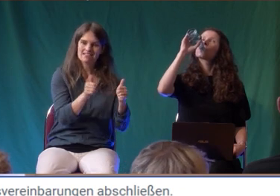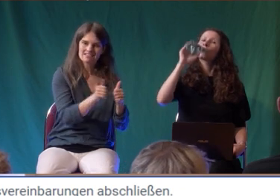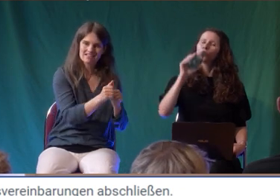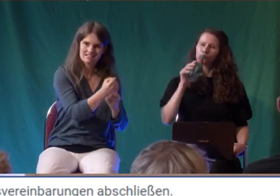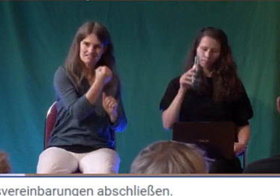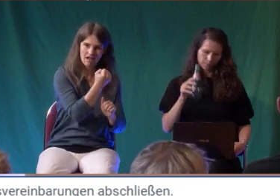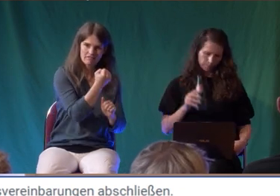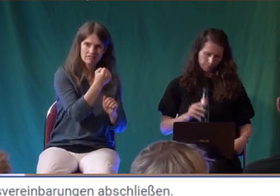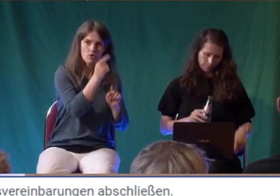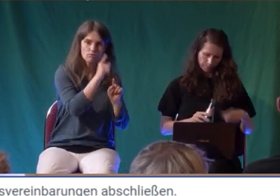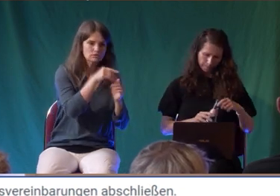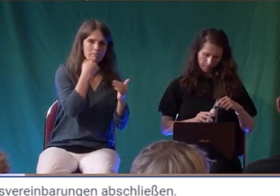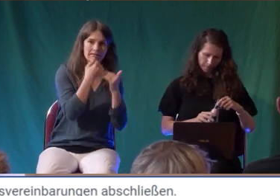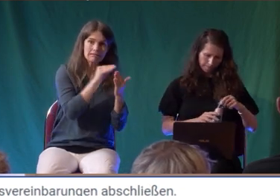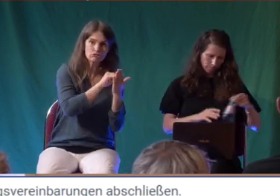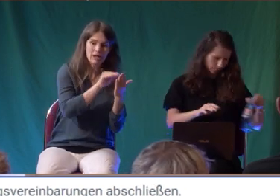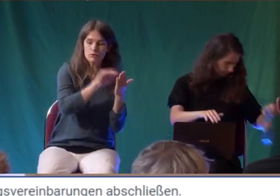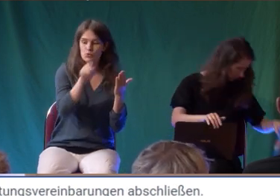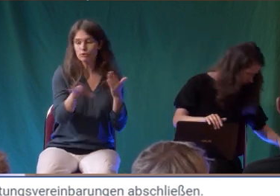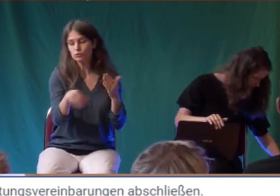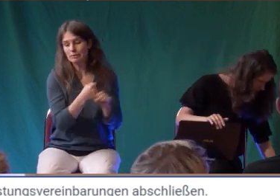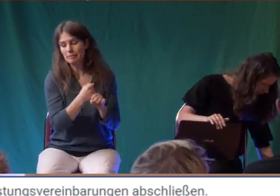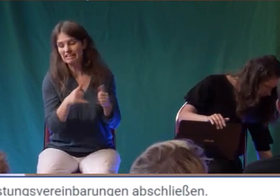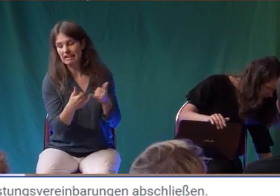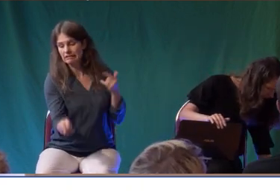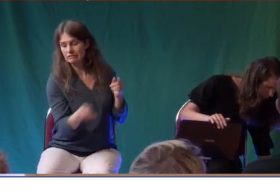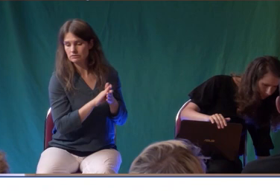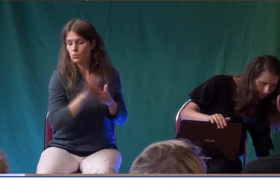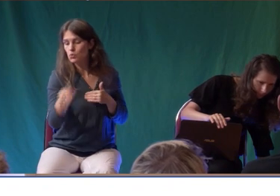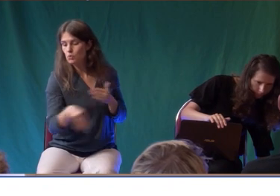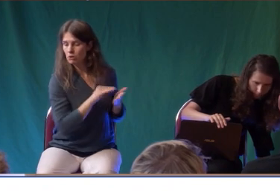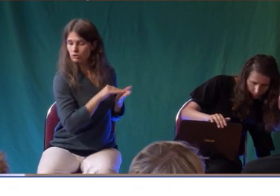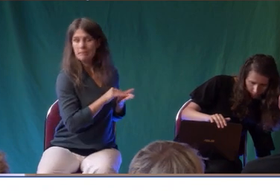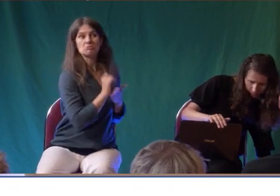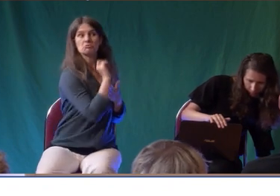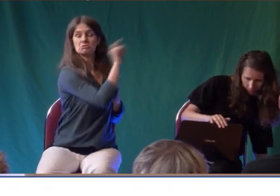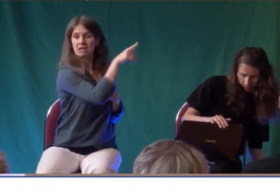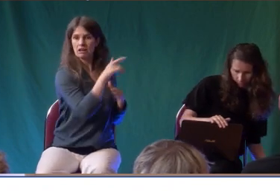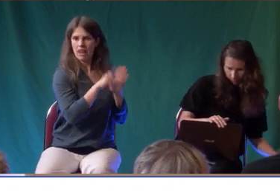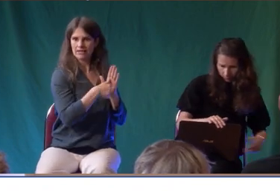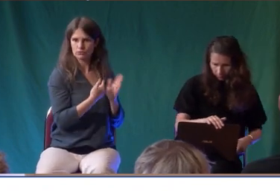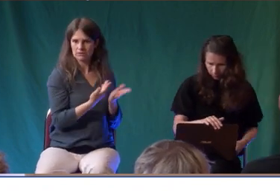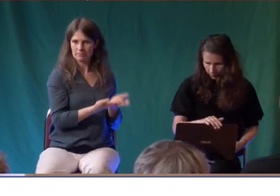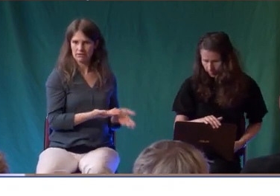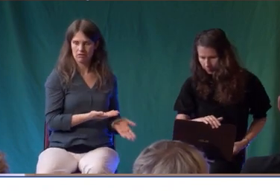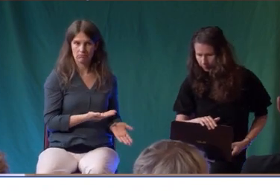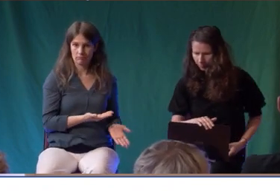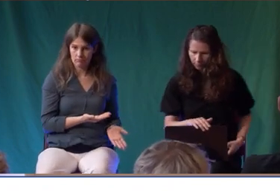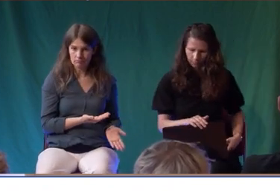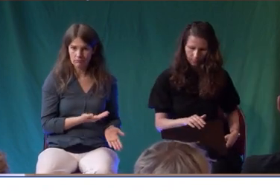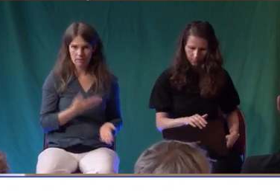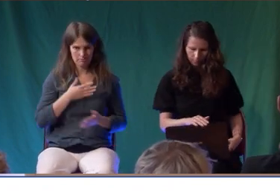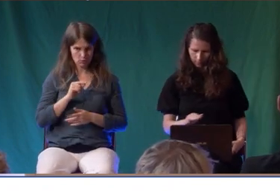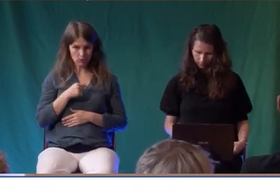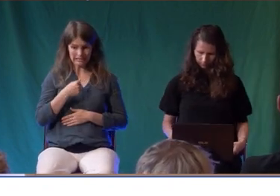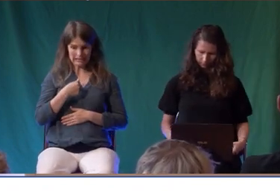Zusammenarbeit mit den Eltern schreiben also ich habe bei mir jemand im Haushalt der mir hilft mein